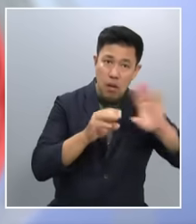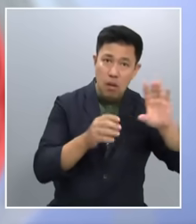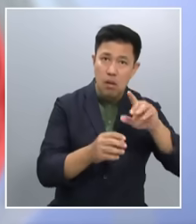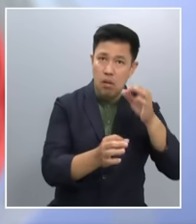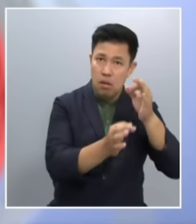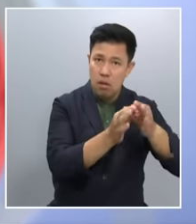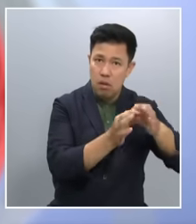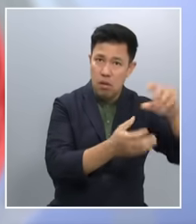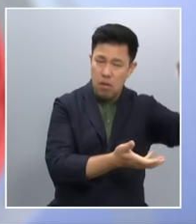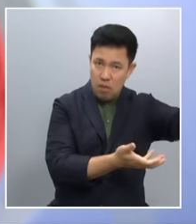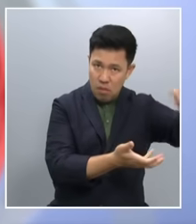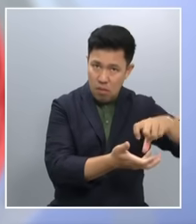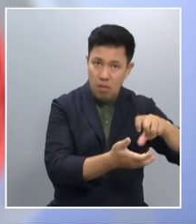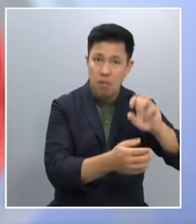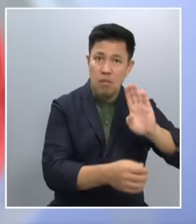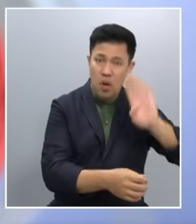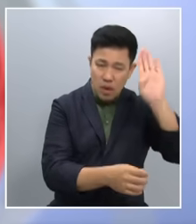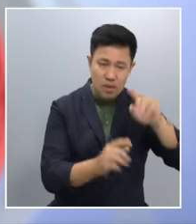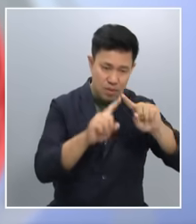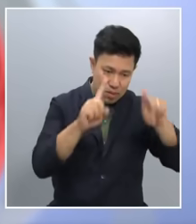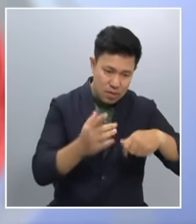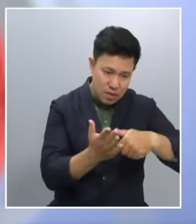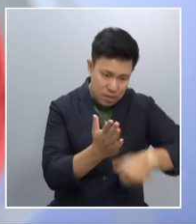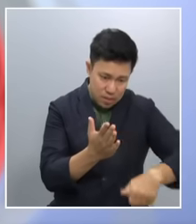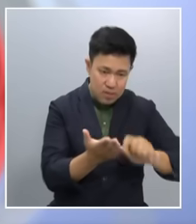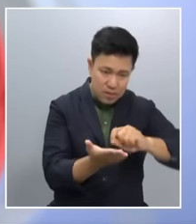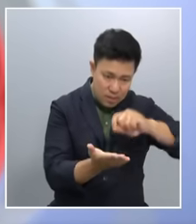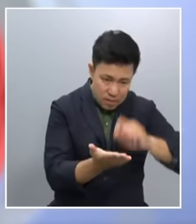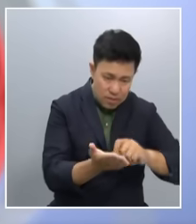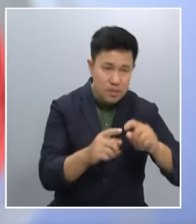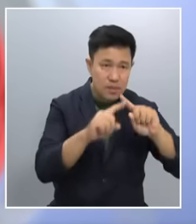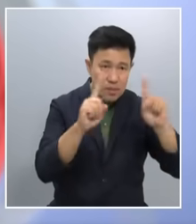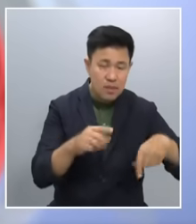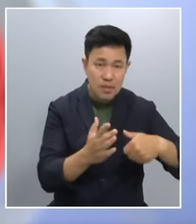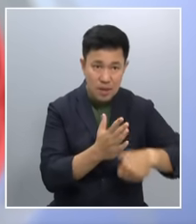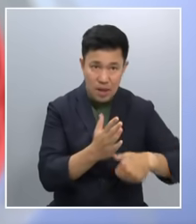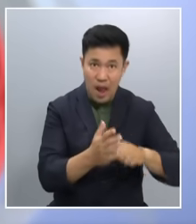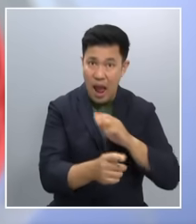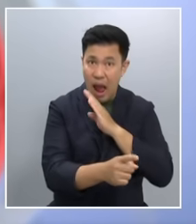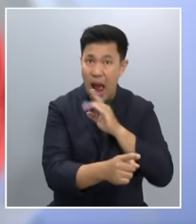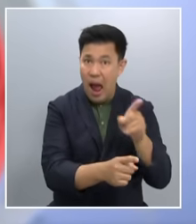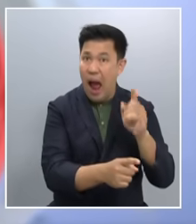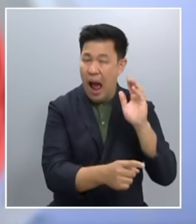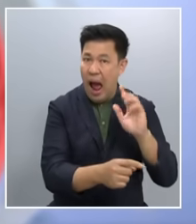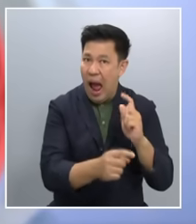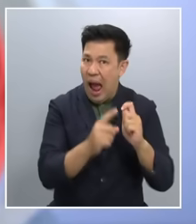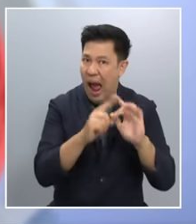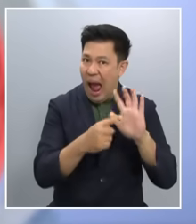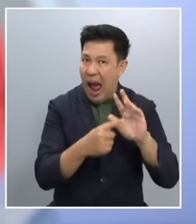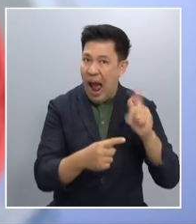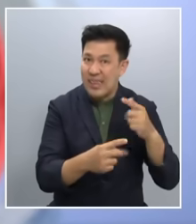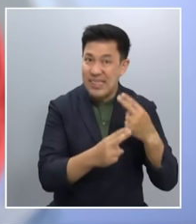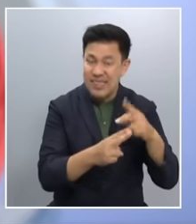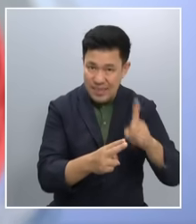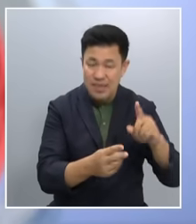ทเพื่อออกแวดออกนู่นนี่นั่นใช่ไหม ใช่ค่ะ ถ้าเป็นจริงๆอะนะถ้าเขาอ้างว่าเป็นอย่างนั้นถามว่าถ้